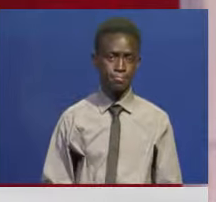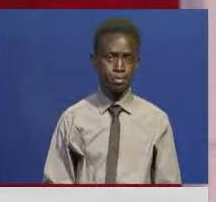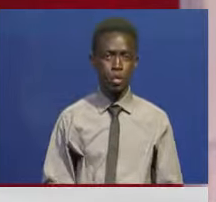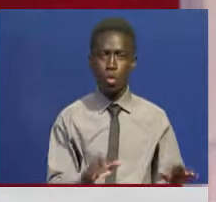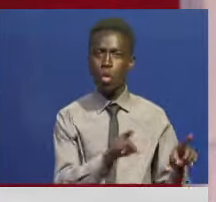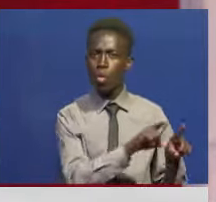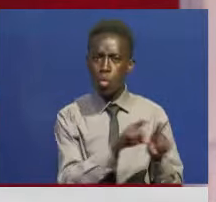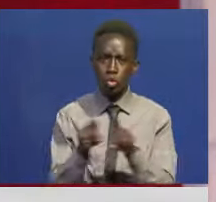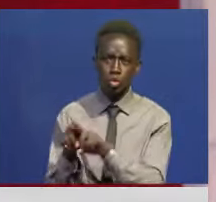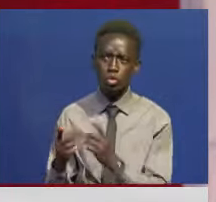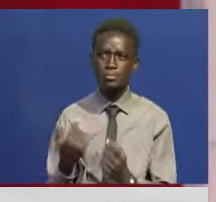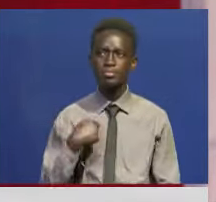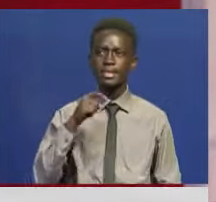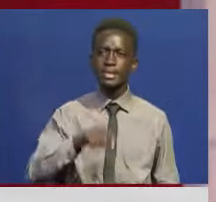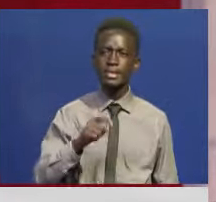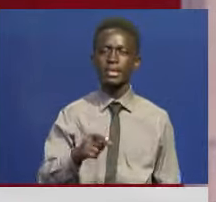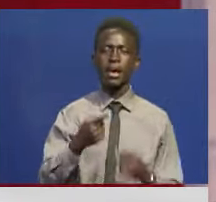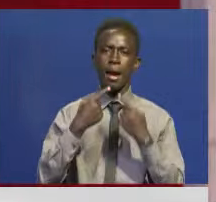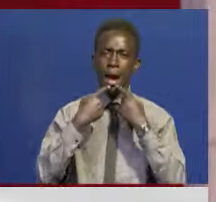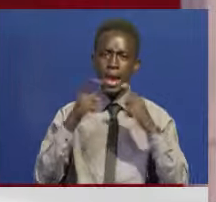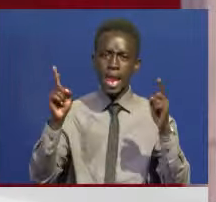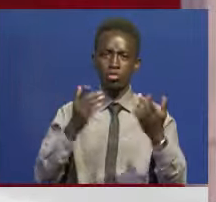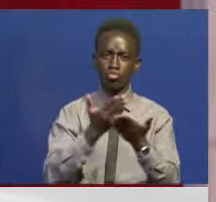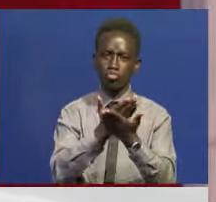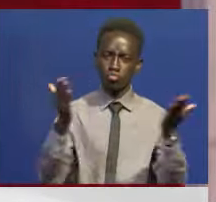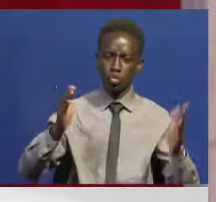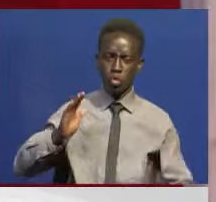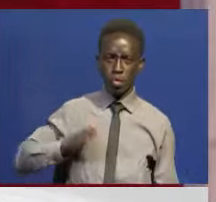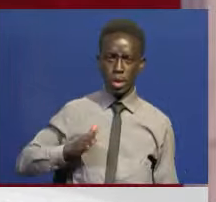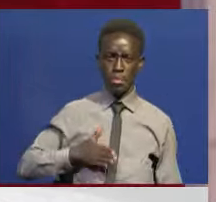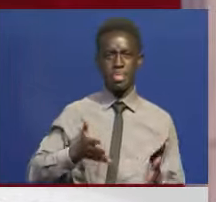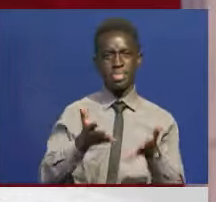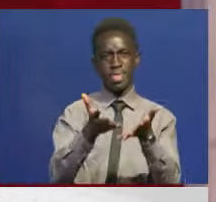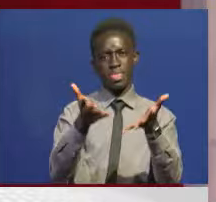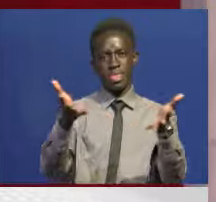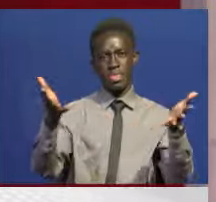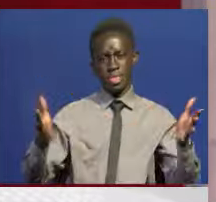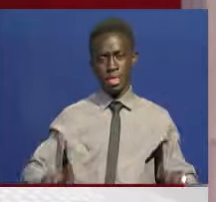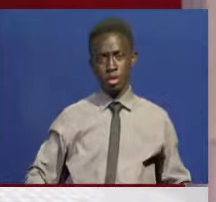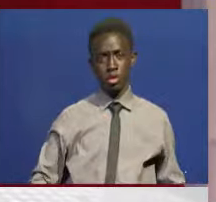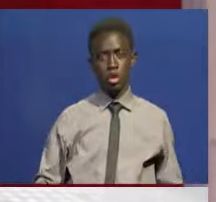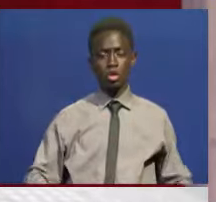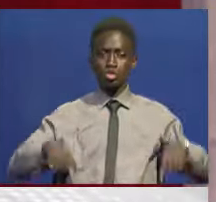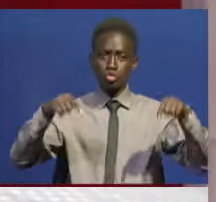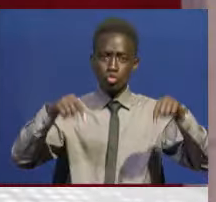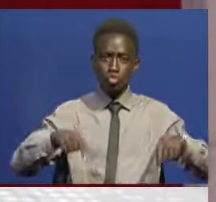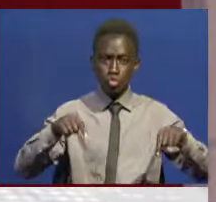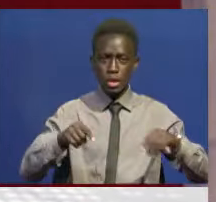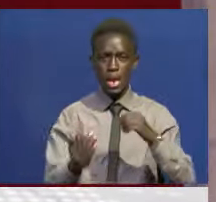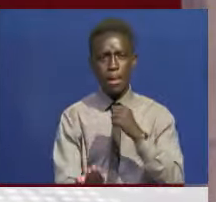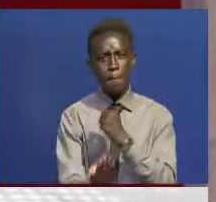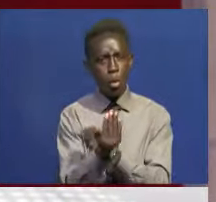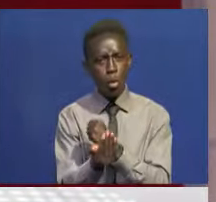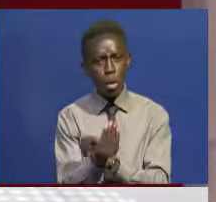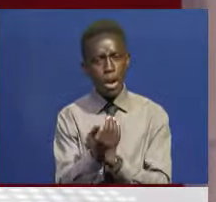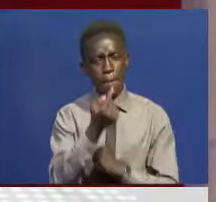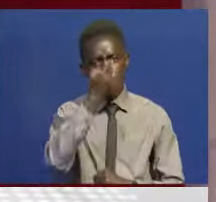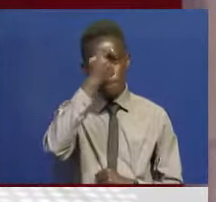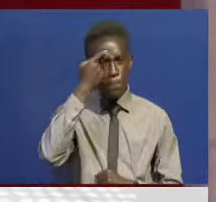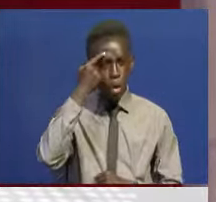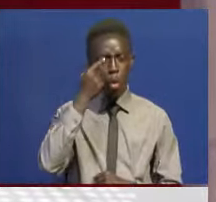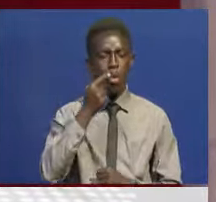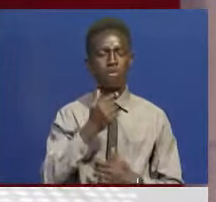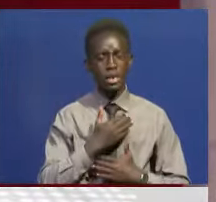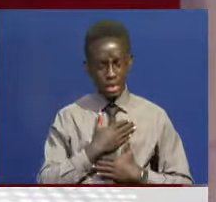Vile vile, nataka niwatangazie kina mama hapa kwamba leo asubuhi, kwa sababu ya